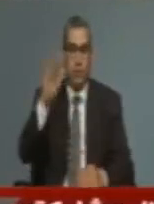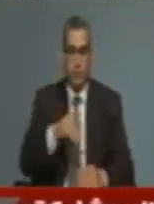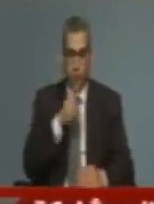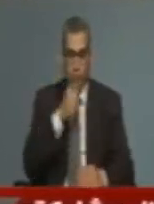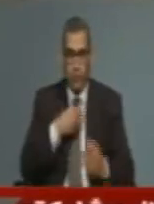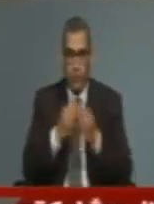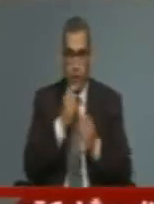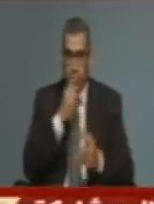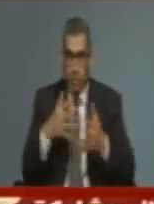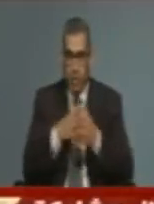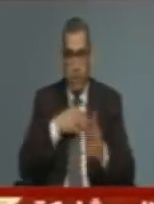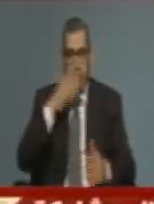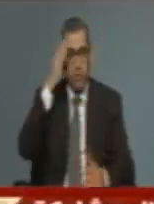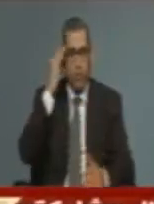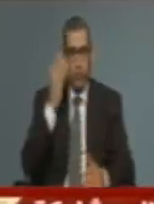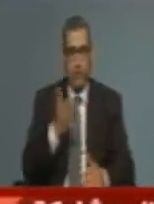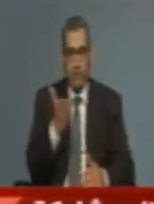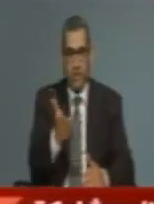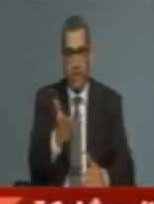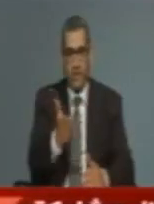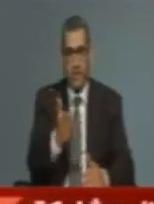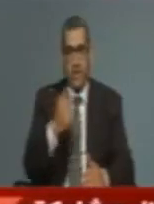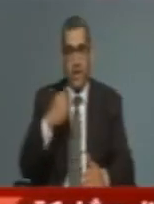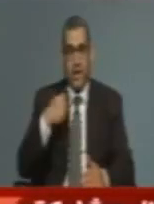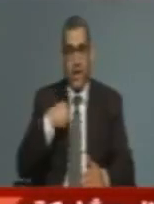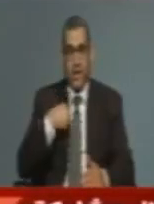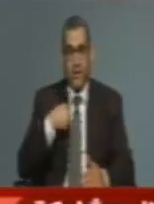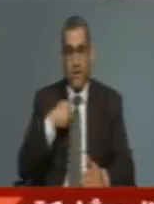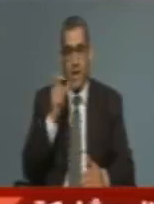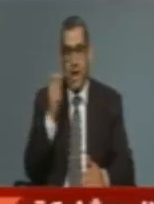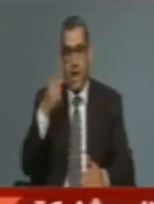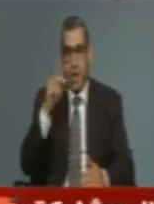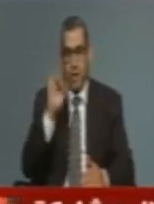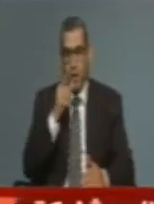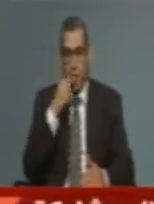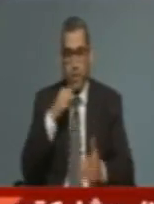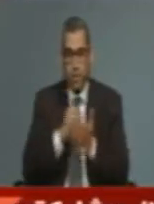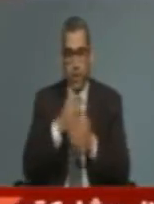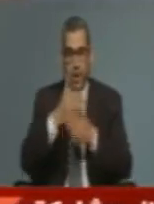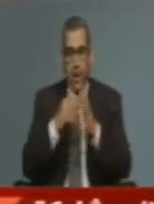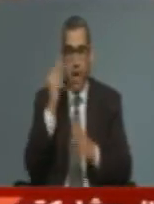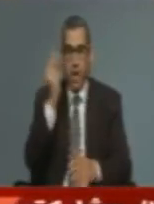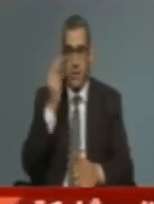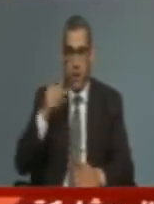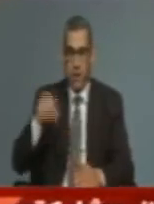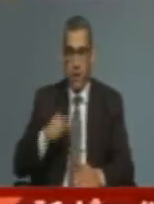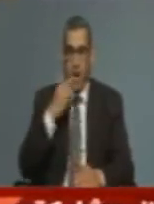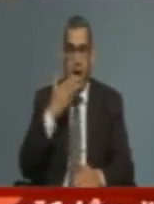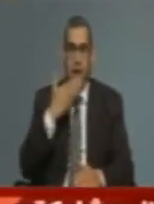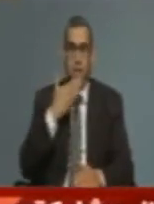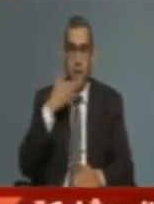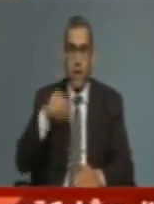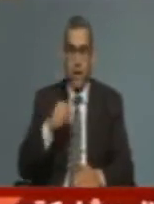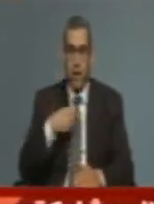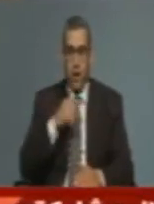النهارده. اتفضلي. حضرتك انا نعم امام حي الاسمرات، مامة محمد